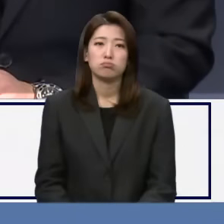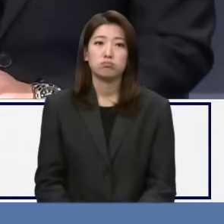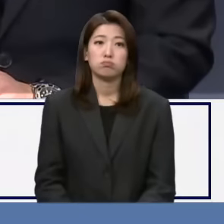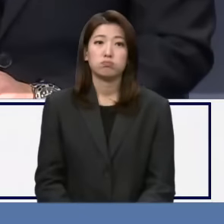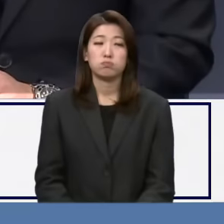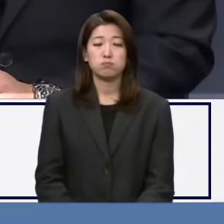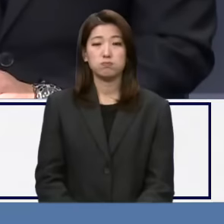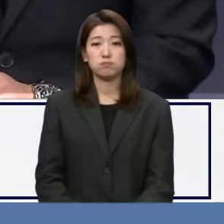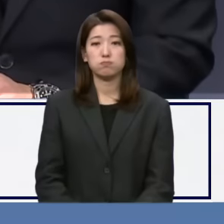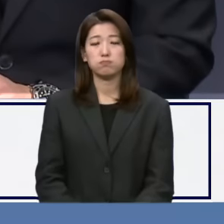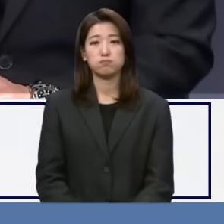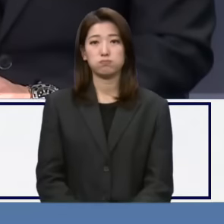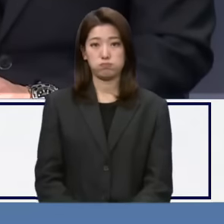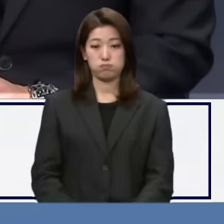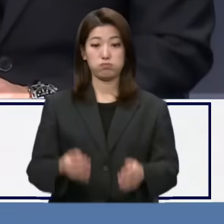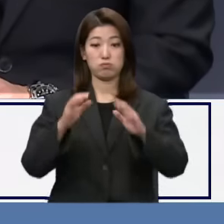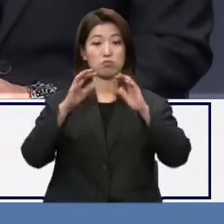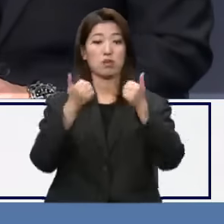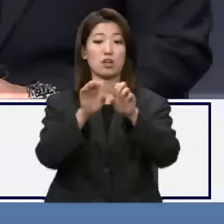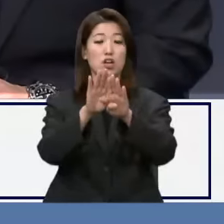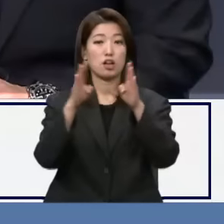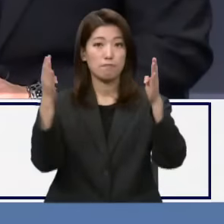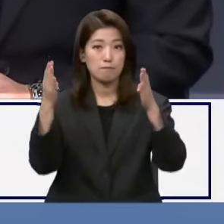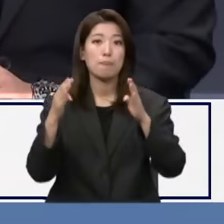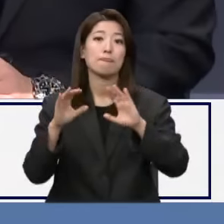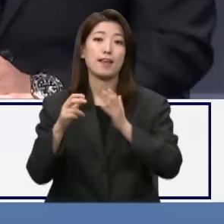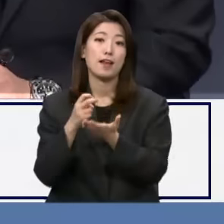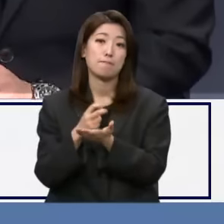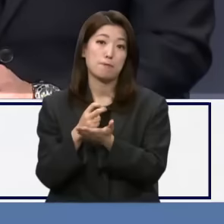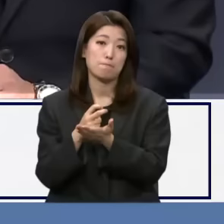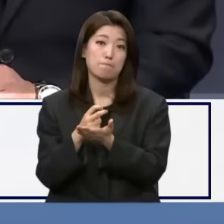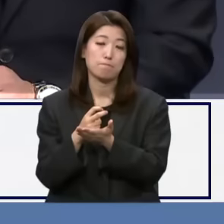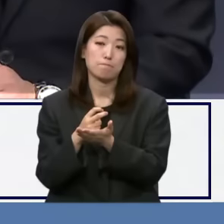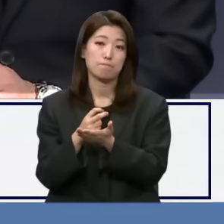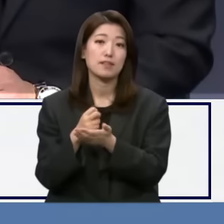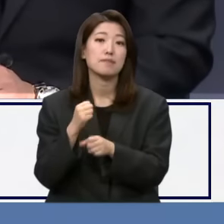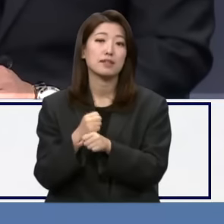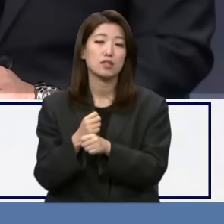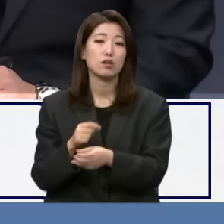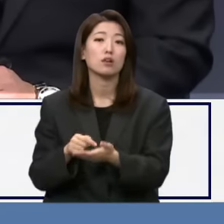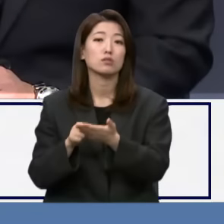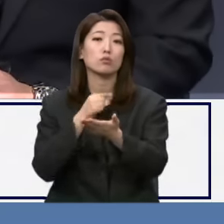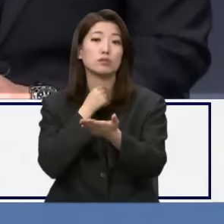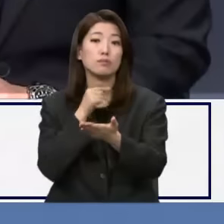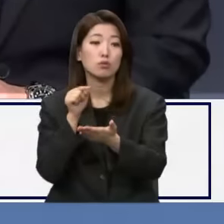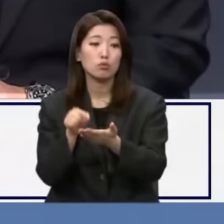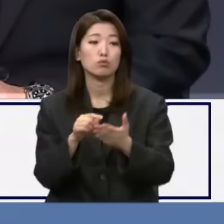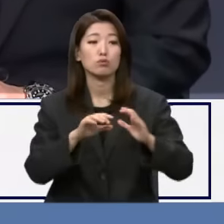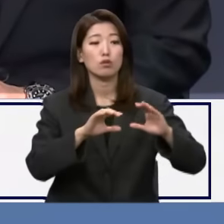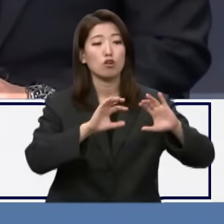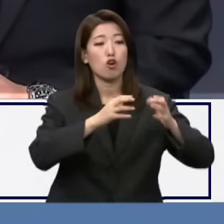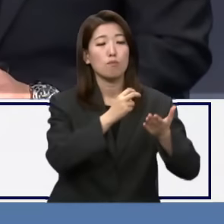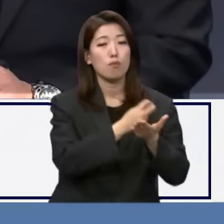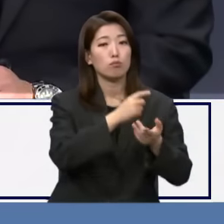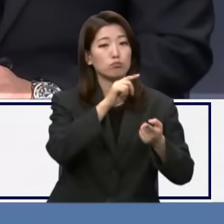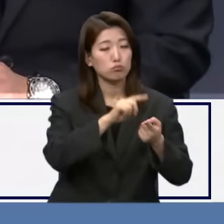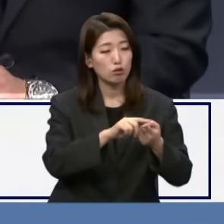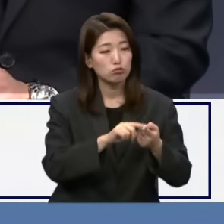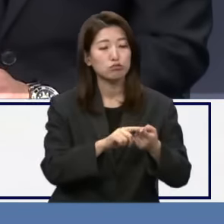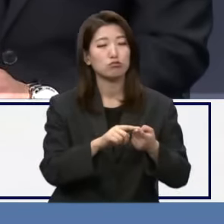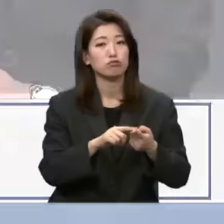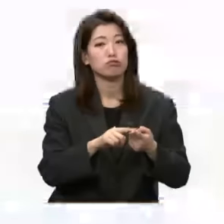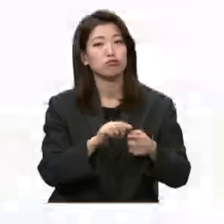첫 번째 입법 과제로 특검법을 제출하겠다 이거 법치 아닌가요 법에 따라서 뭔가를 하겠다는 거고 또 헌법